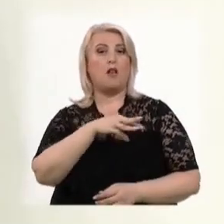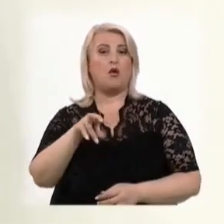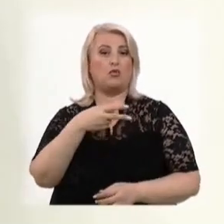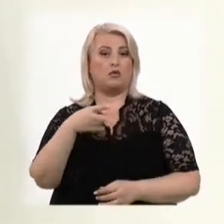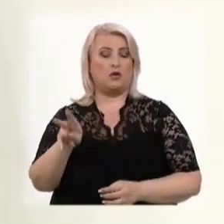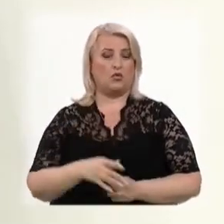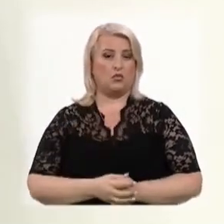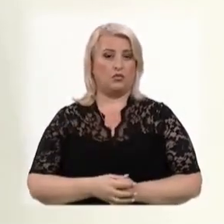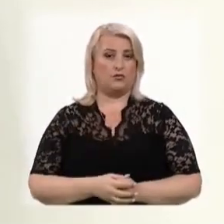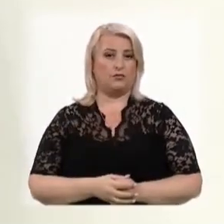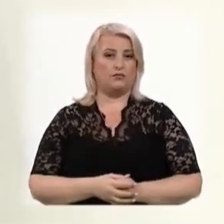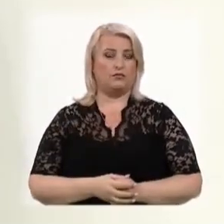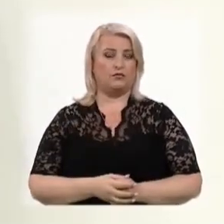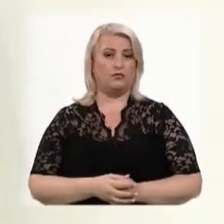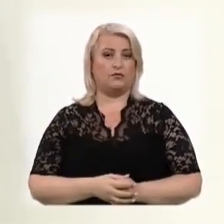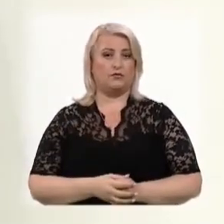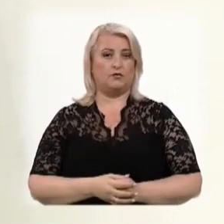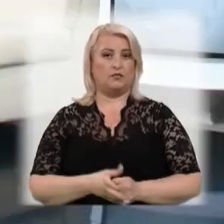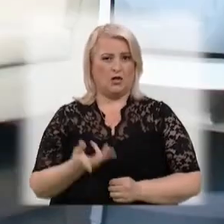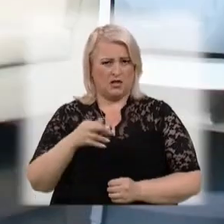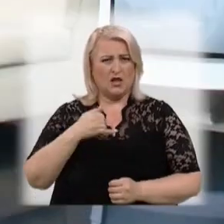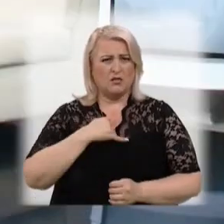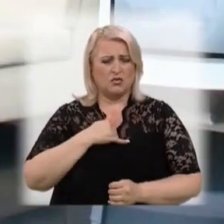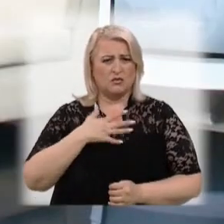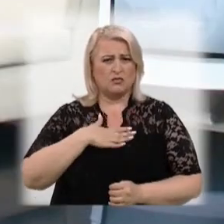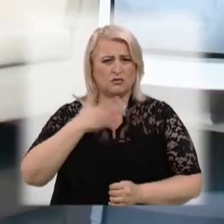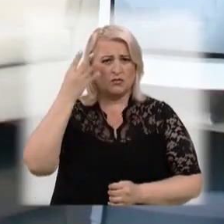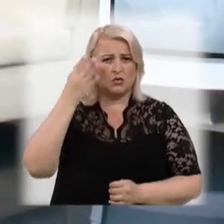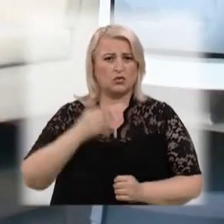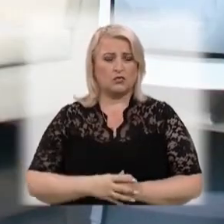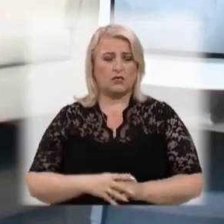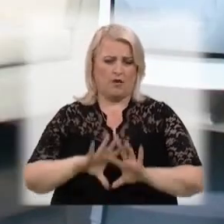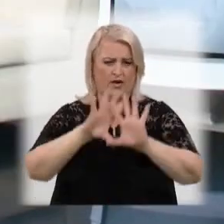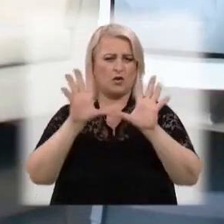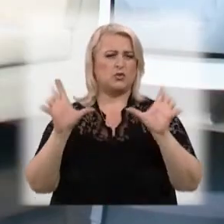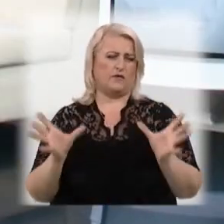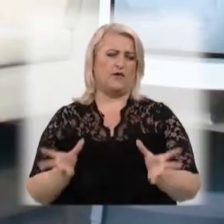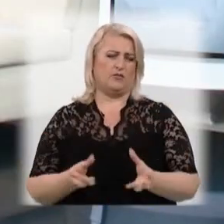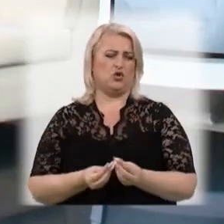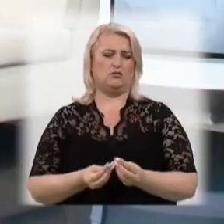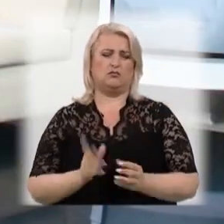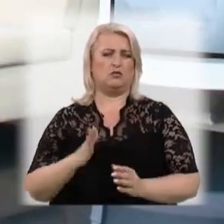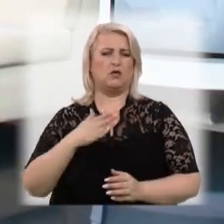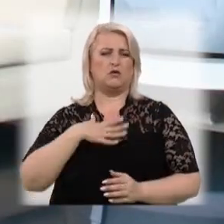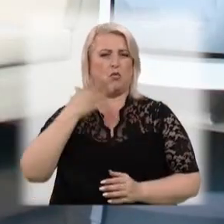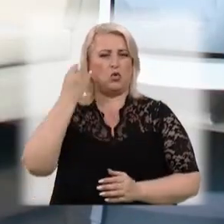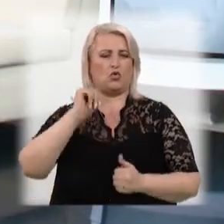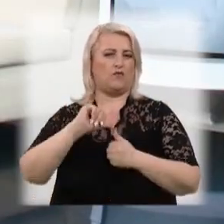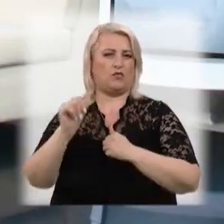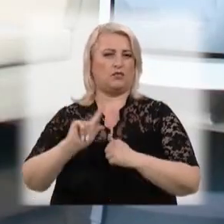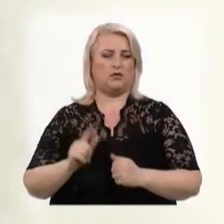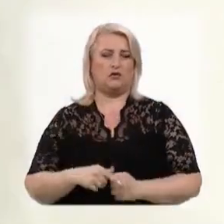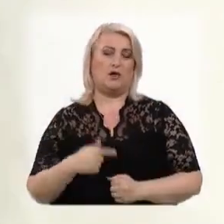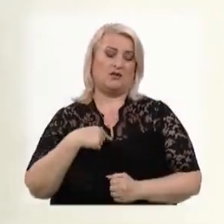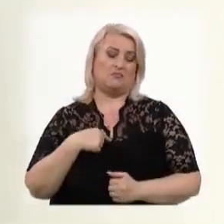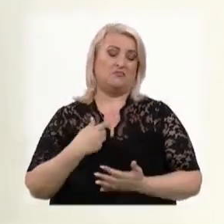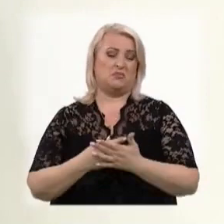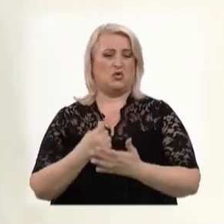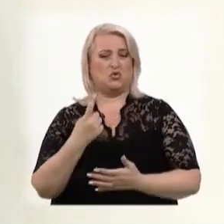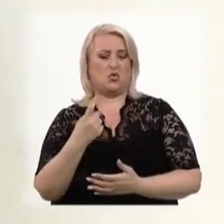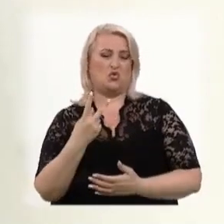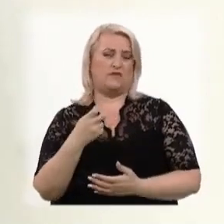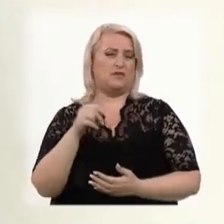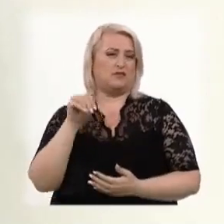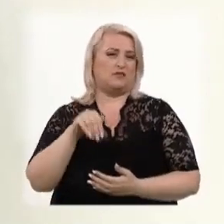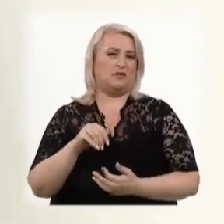sau bugetul iata noastră de metil general World wildlife fund la noi ne revine vreo sută de 100.000 ne